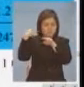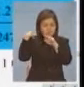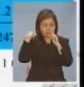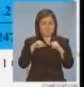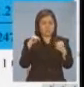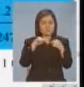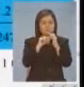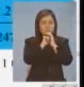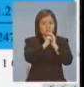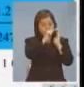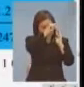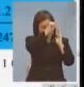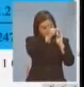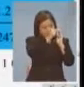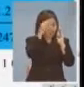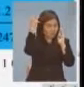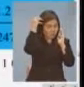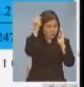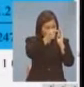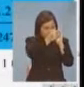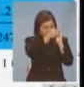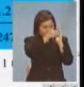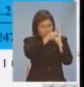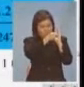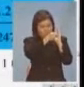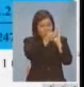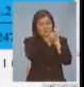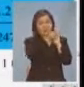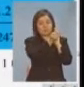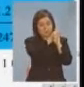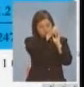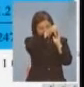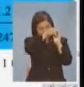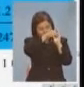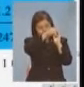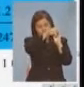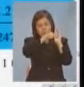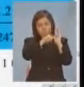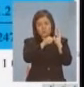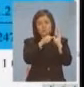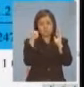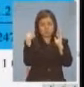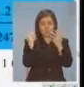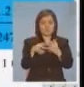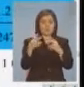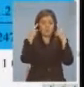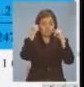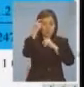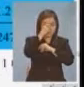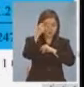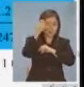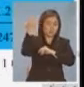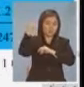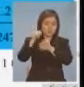นหมิงลงมาที่ลาวเวียงจันทน์แล้วก็มาจ่ออยู่ที่หนองคายค่ะตอนนั้นท่านนายกอภิสิทธิ์กับรัฐมนตรีว่าการกระทรวงรถไฟ